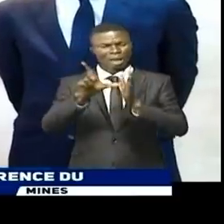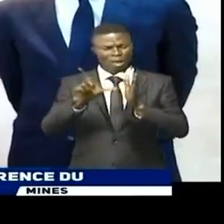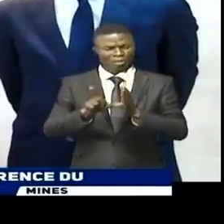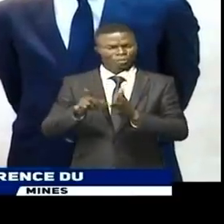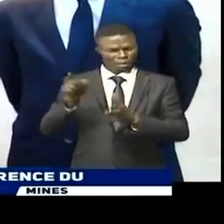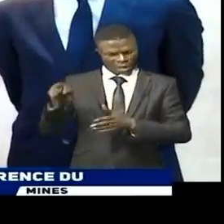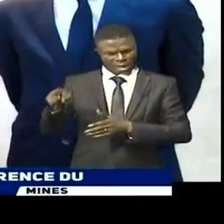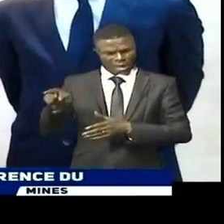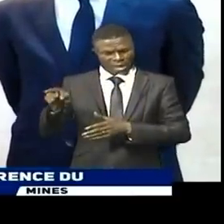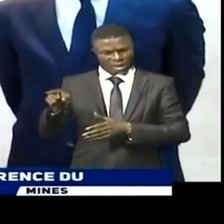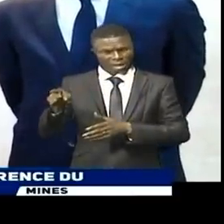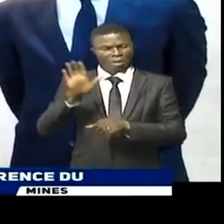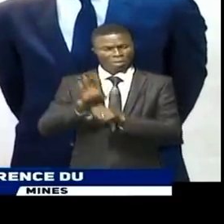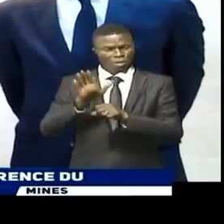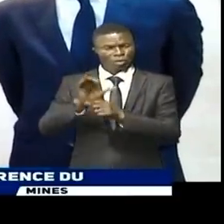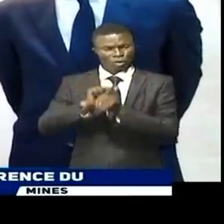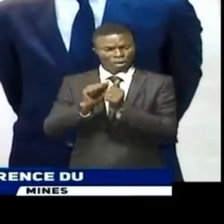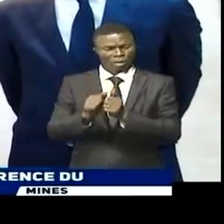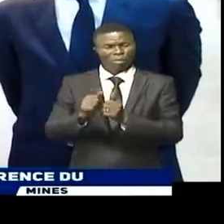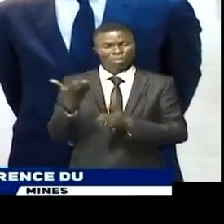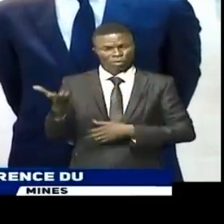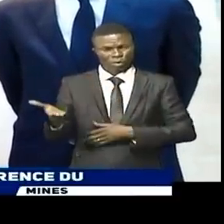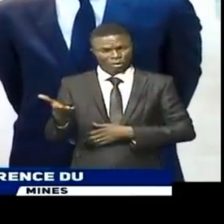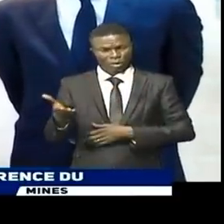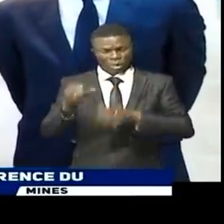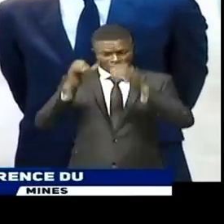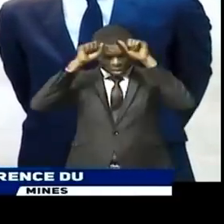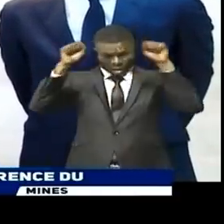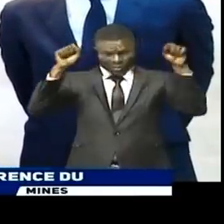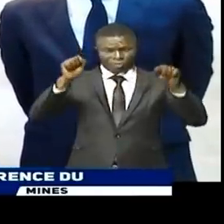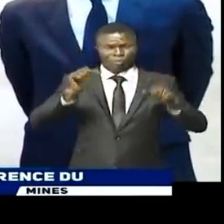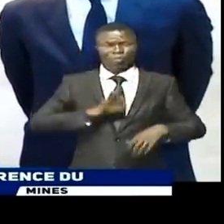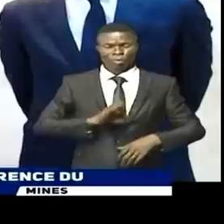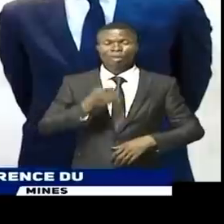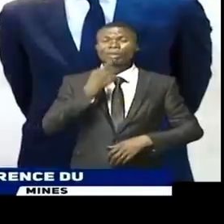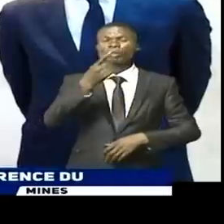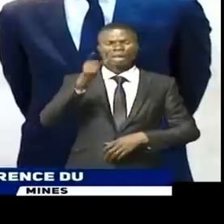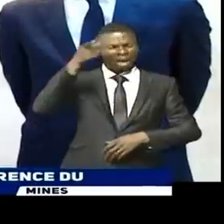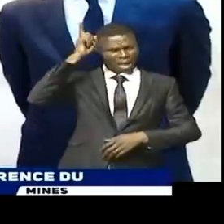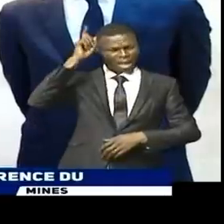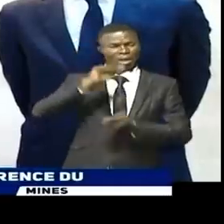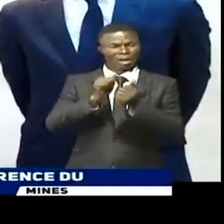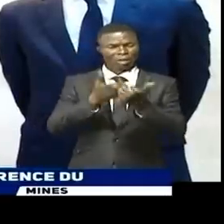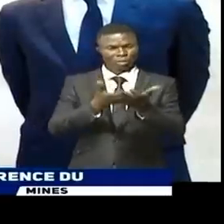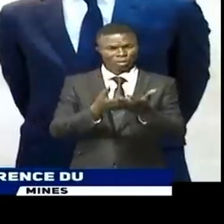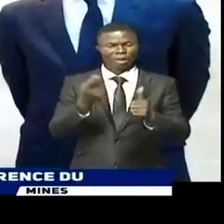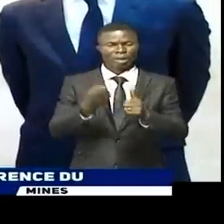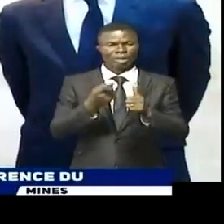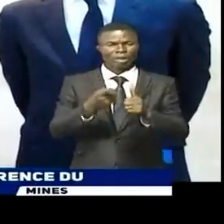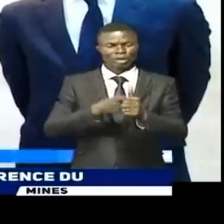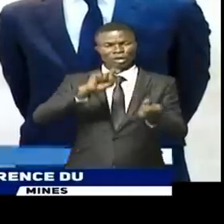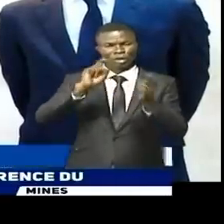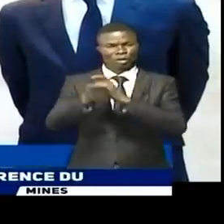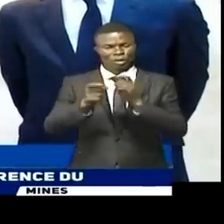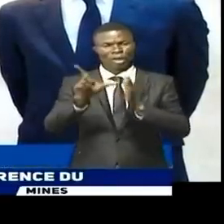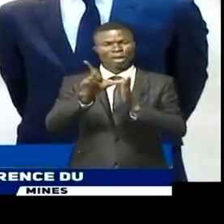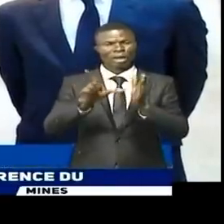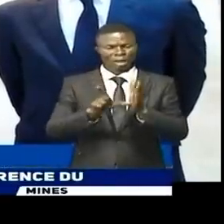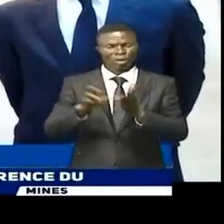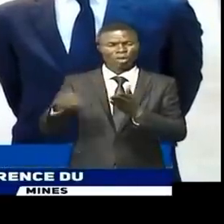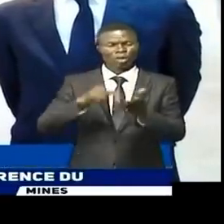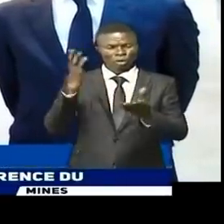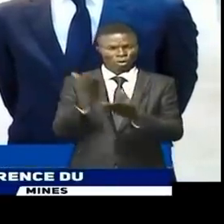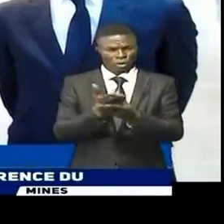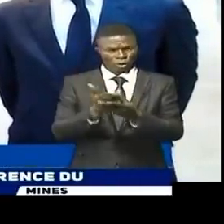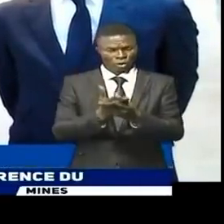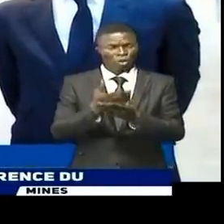il ya quand même pas mal de problèmes à résoudre le président de la république avait soulevé certains problèmes notamment dans la révision d'un certain nombre de contrats dans ces